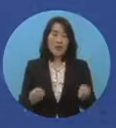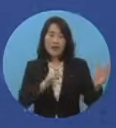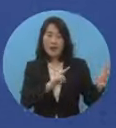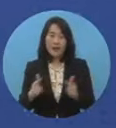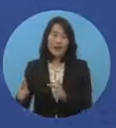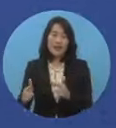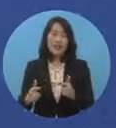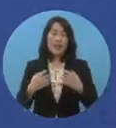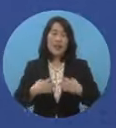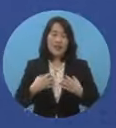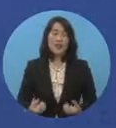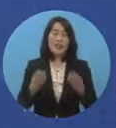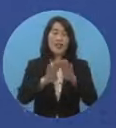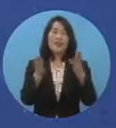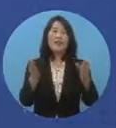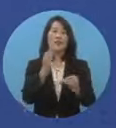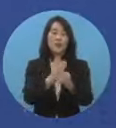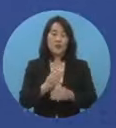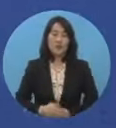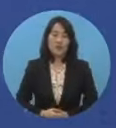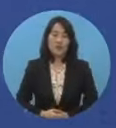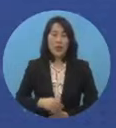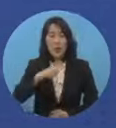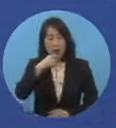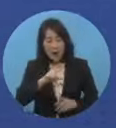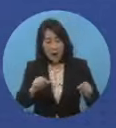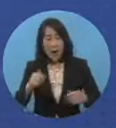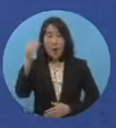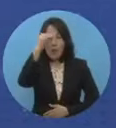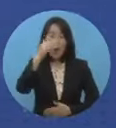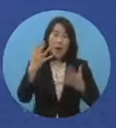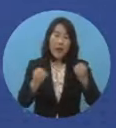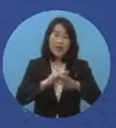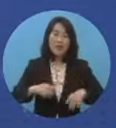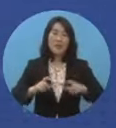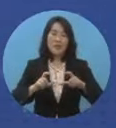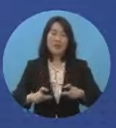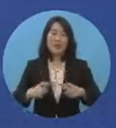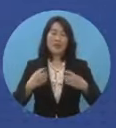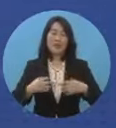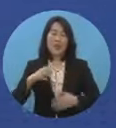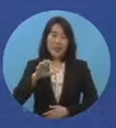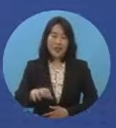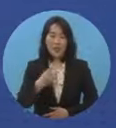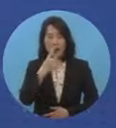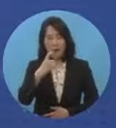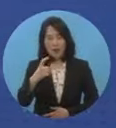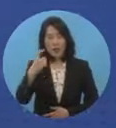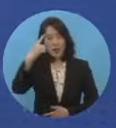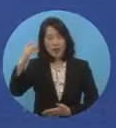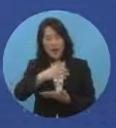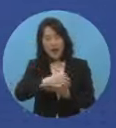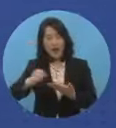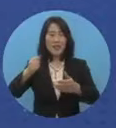여러 빛깔의 축제가 이어지고 있습니다 먹을거리 볼거리 가득한 전남의 축제장에서 멋진 추억 한아름 안고 가시기